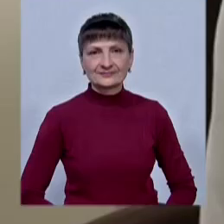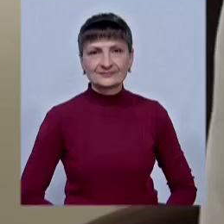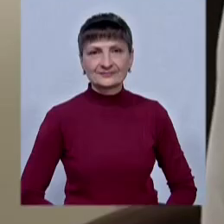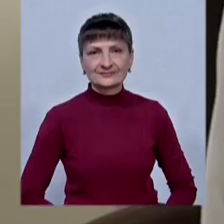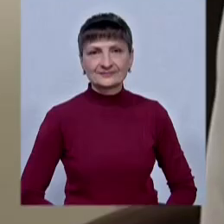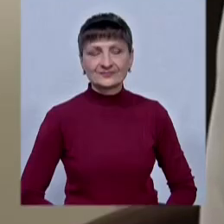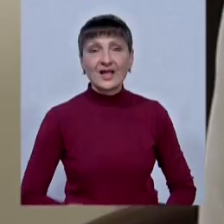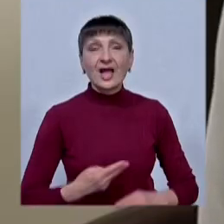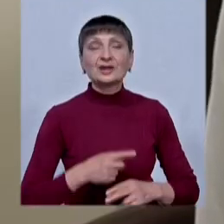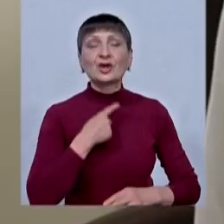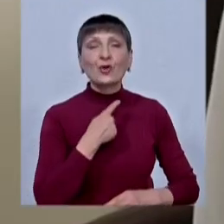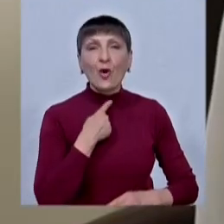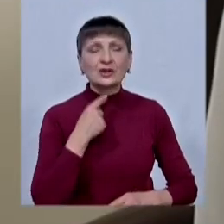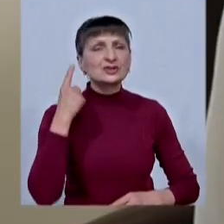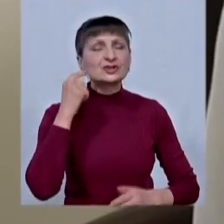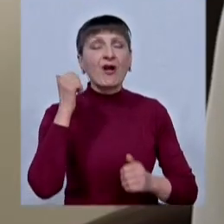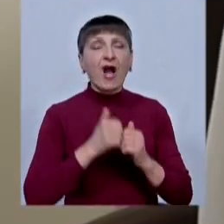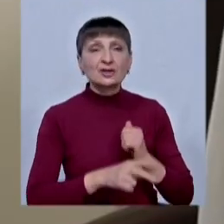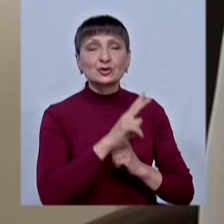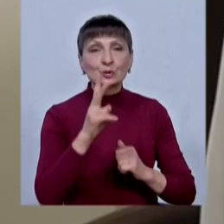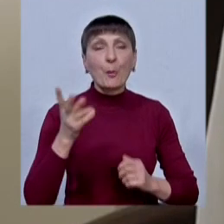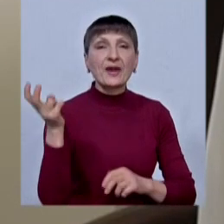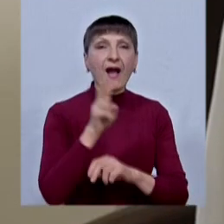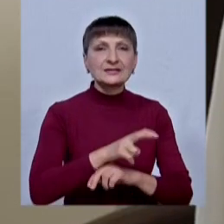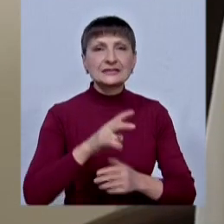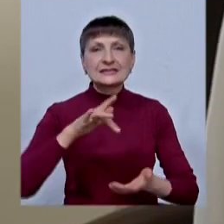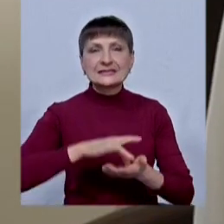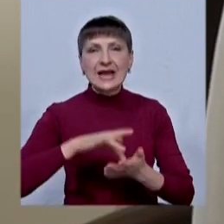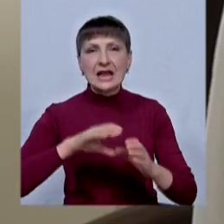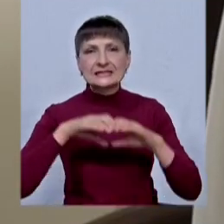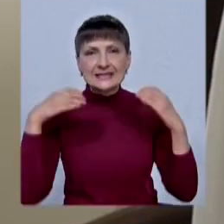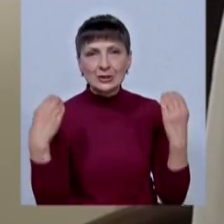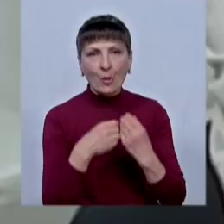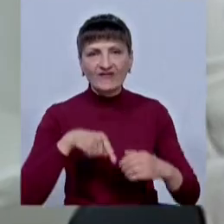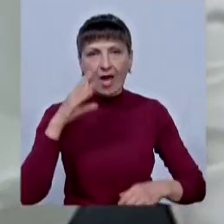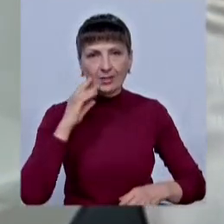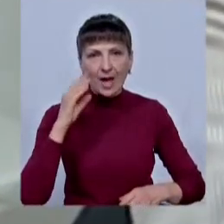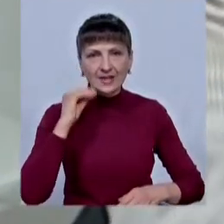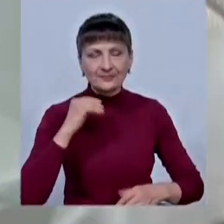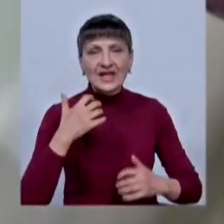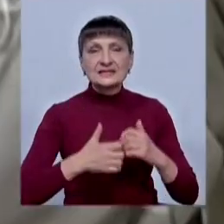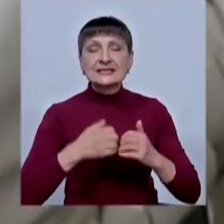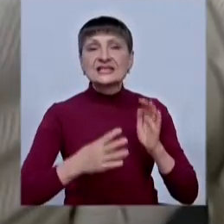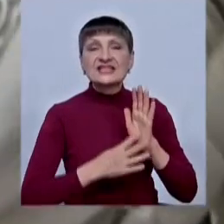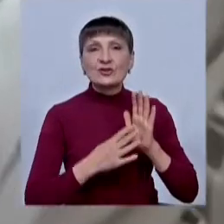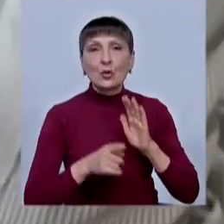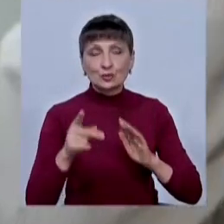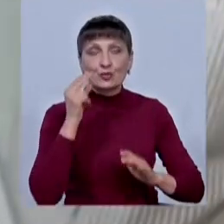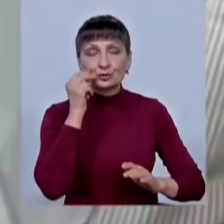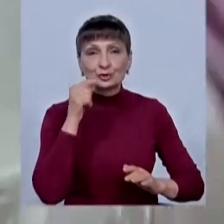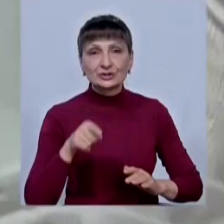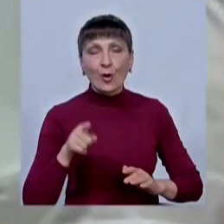этот голос слышал каждый кто хоть раз приходил на центральный стадион южной столицы середины девяностых беркут мажитович